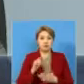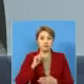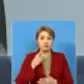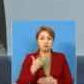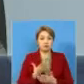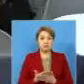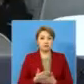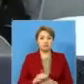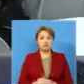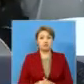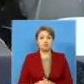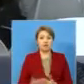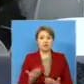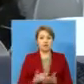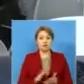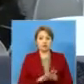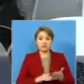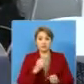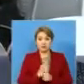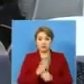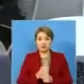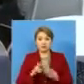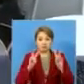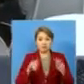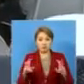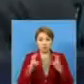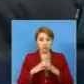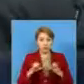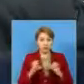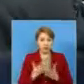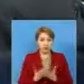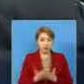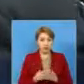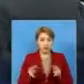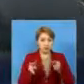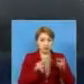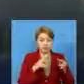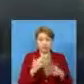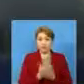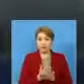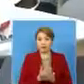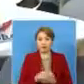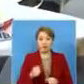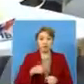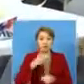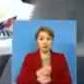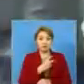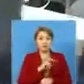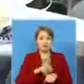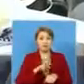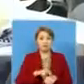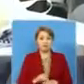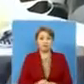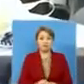тяжелого состояния. Продолжают в регионе работу специальные мониторинговые группы, которые следят за исполнением постановления главного госсанврача.